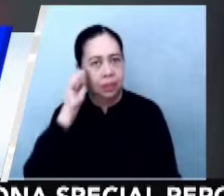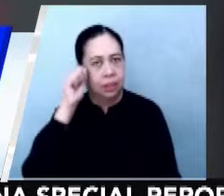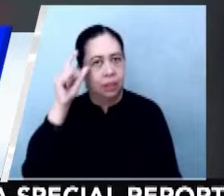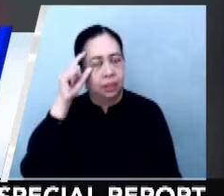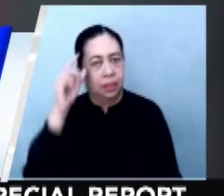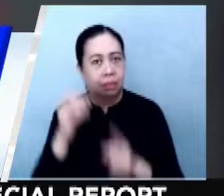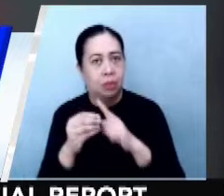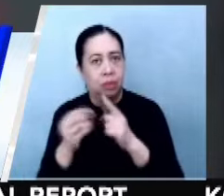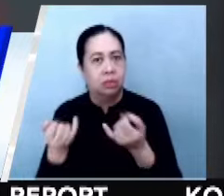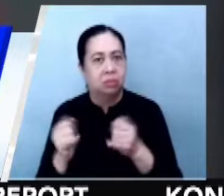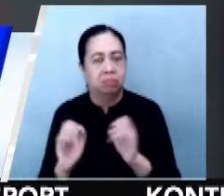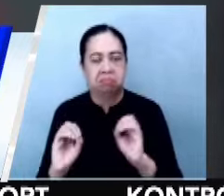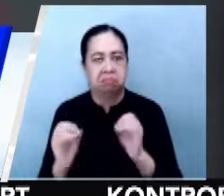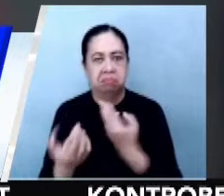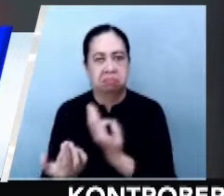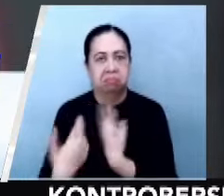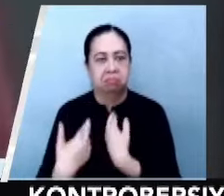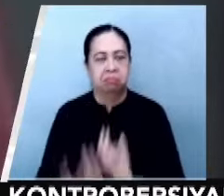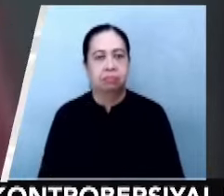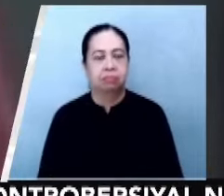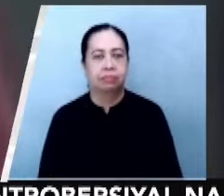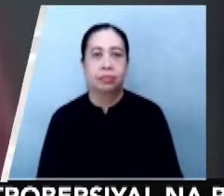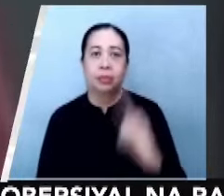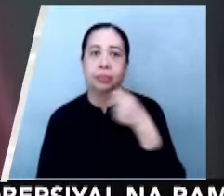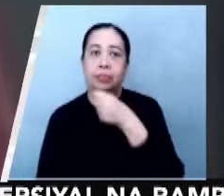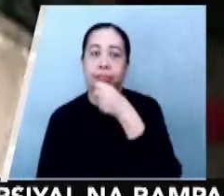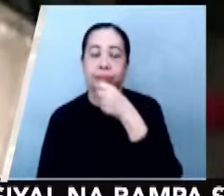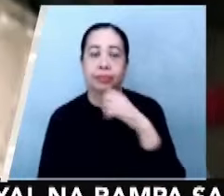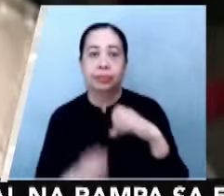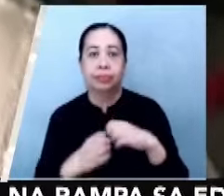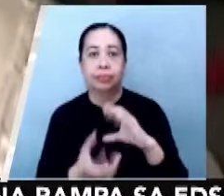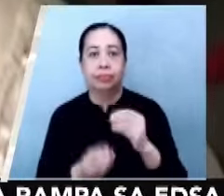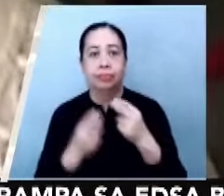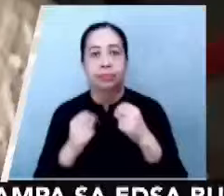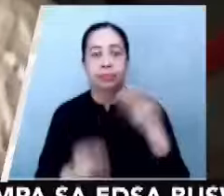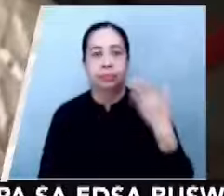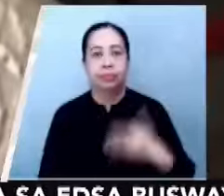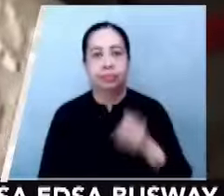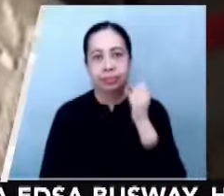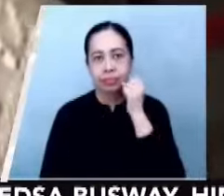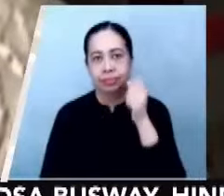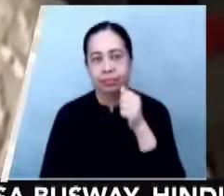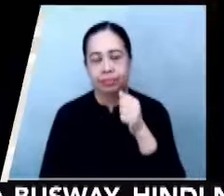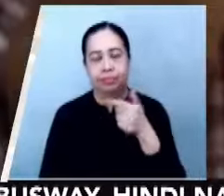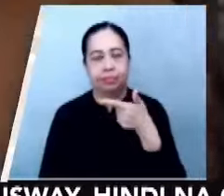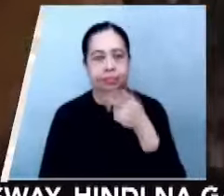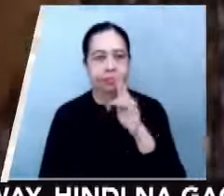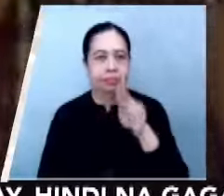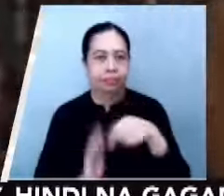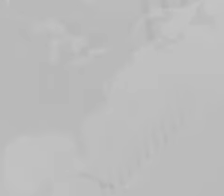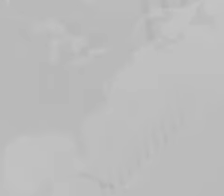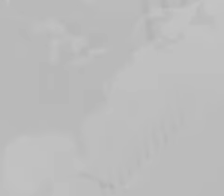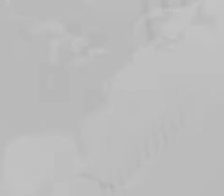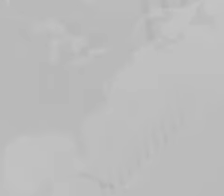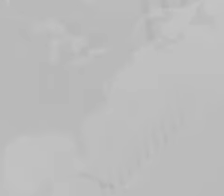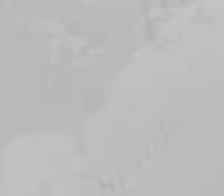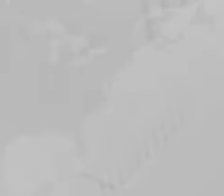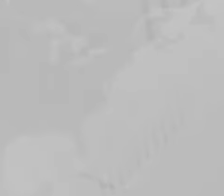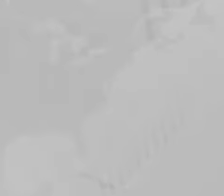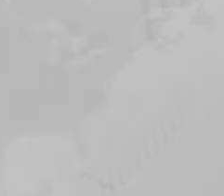pero wala pa silang sagot. Para sa GMA Integrated News, Sandra Aguinaldo, nakatutok 24 oras.